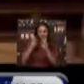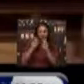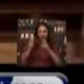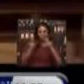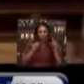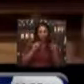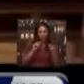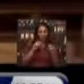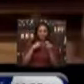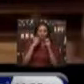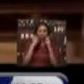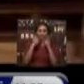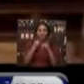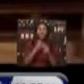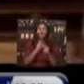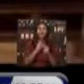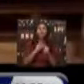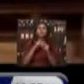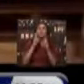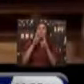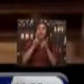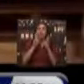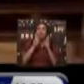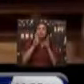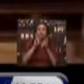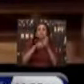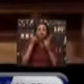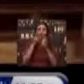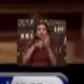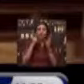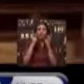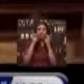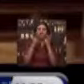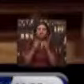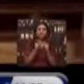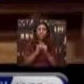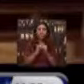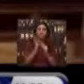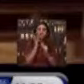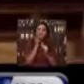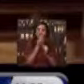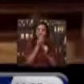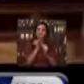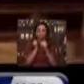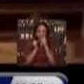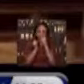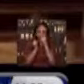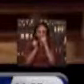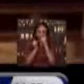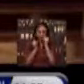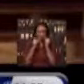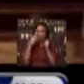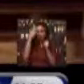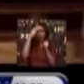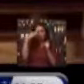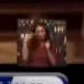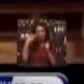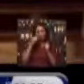فيلم غريب ولطيف والناس كلها كل ما بتشوفه، انا شخصيا حاضر اتفرج عليه اكني بشوف الاول